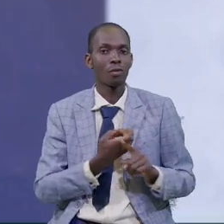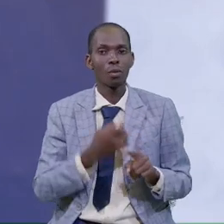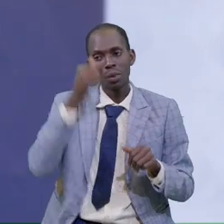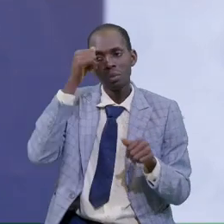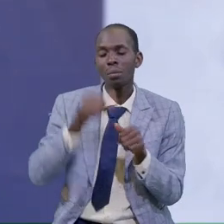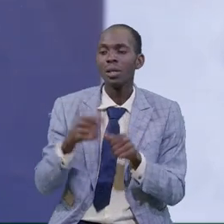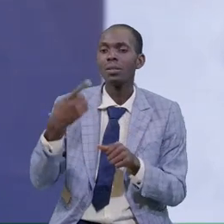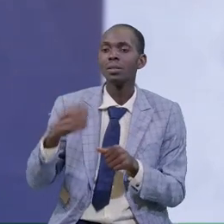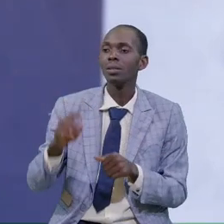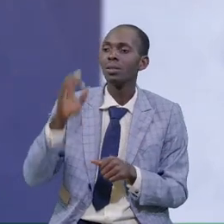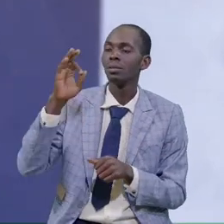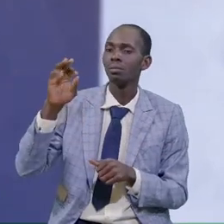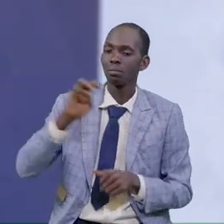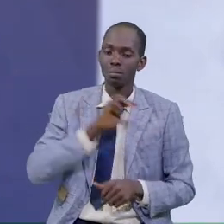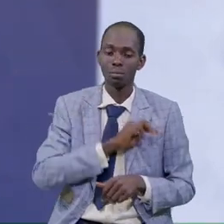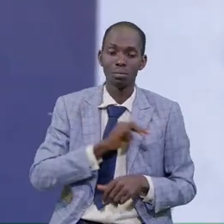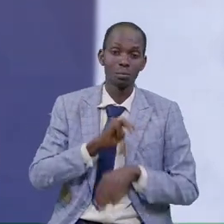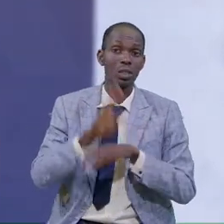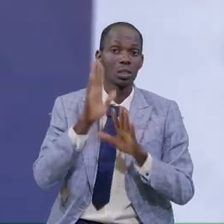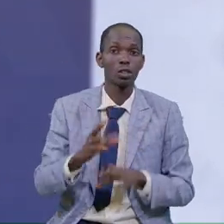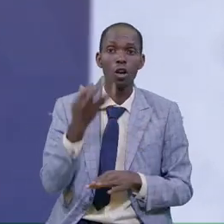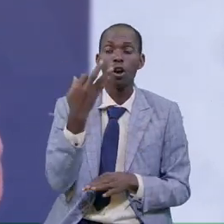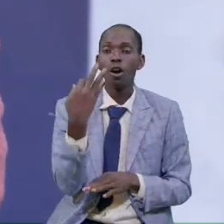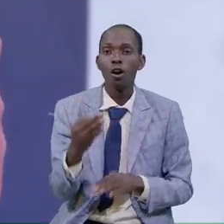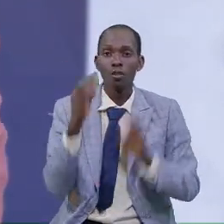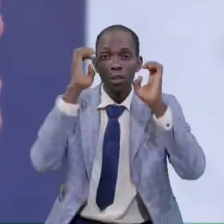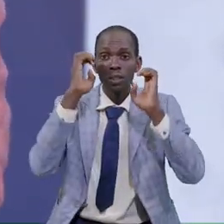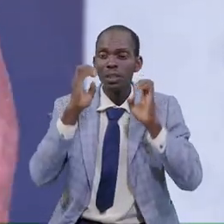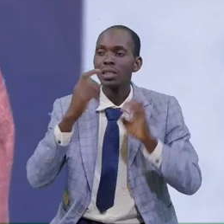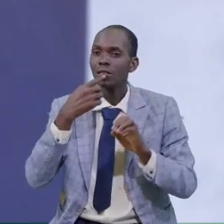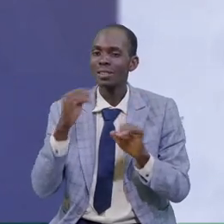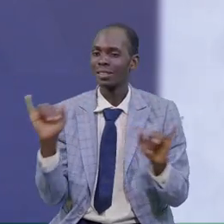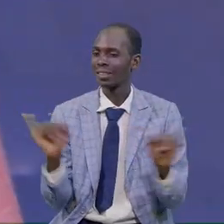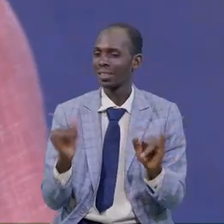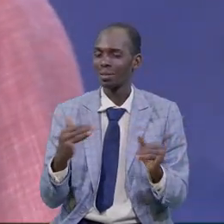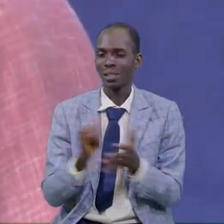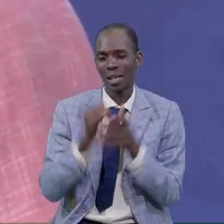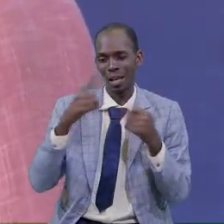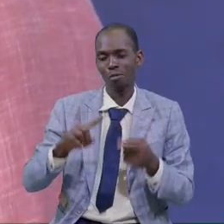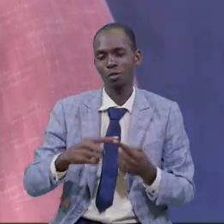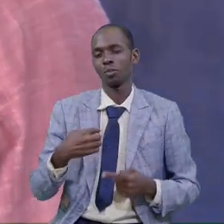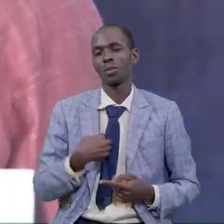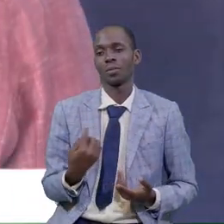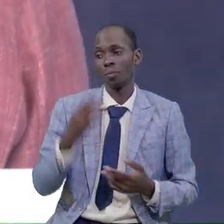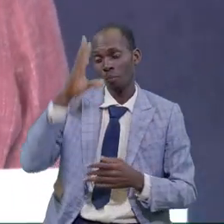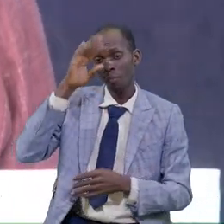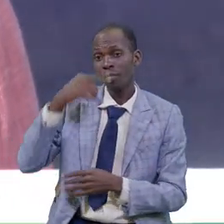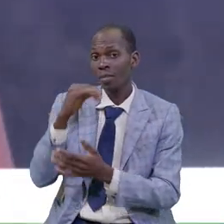dit exactement ce qui m'est arrivé aussi quand j'étais jeune. Il a dit que son